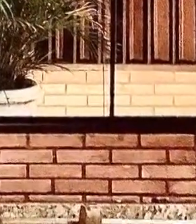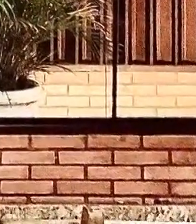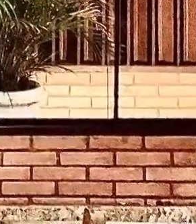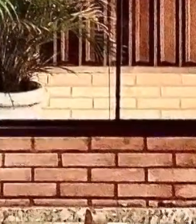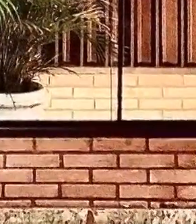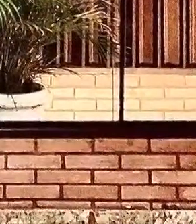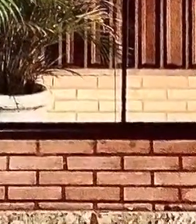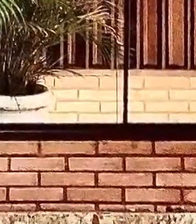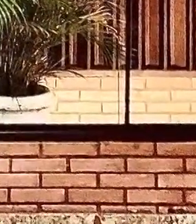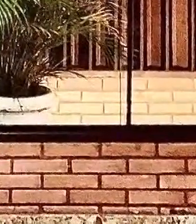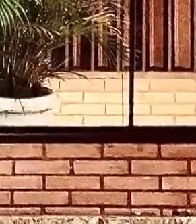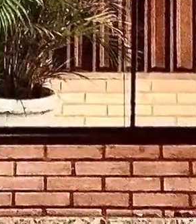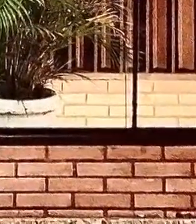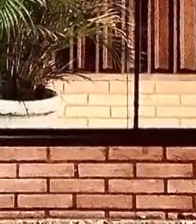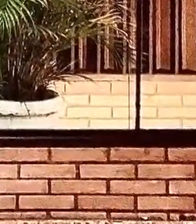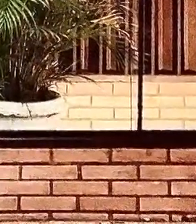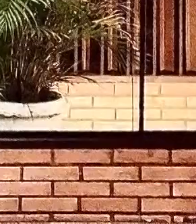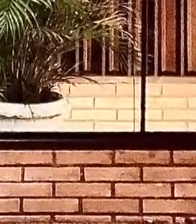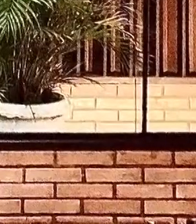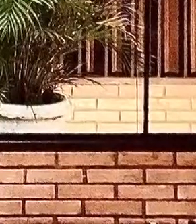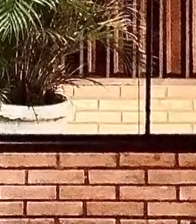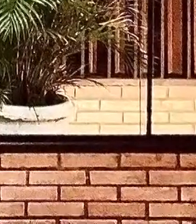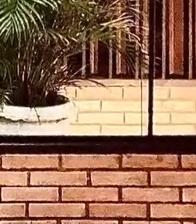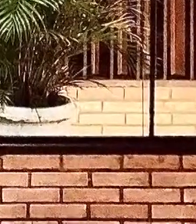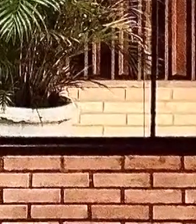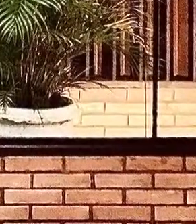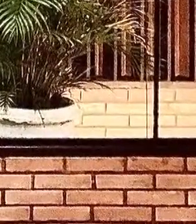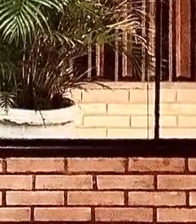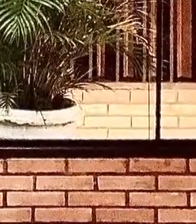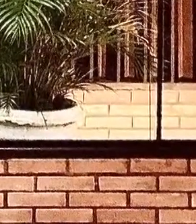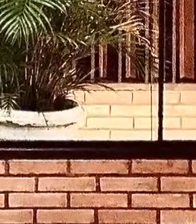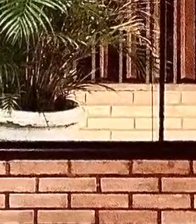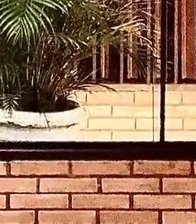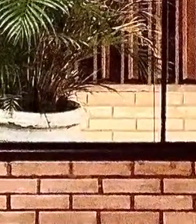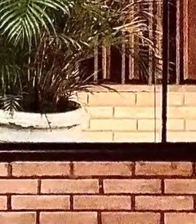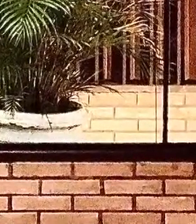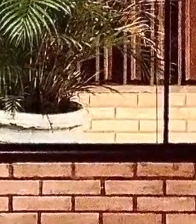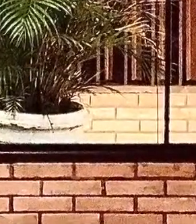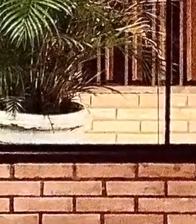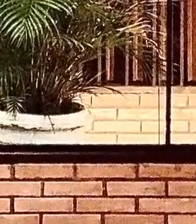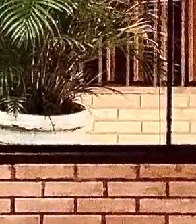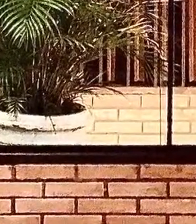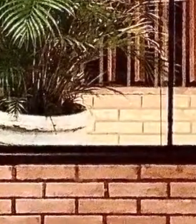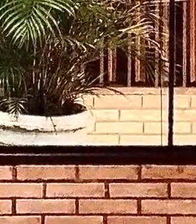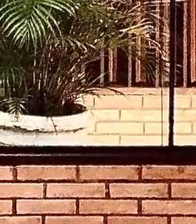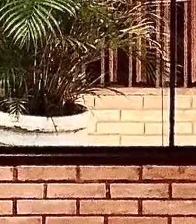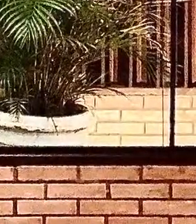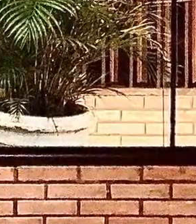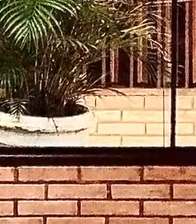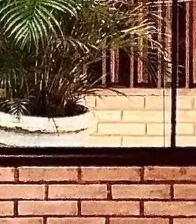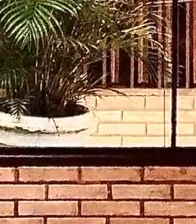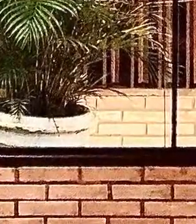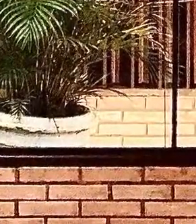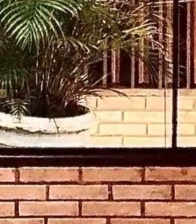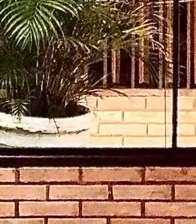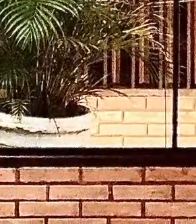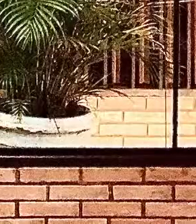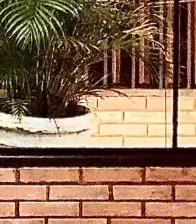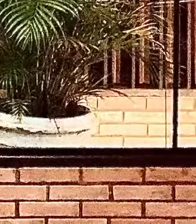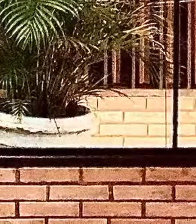meu, pois eu a ti orarei com mais fervor.